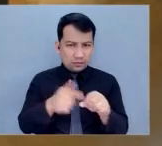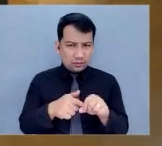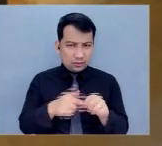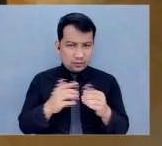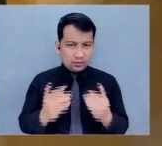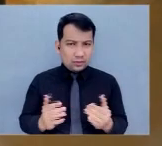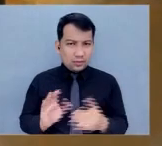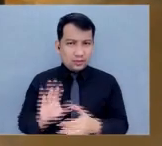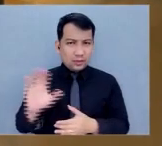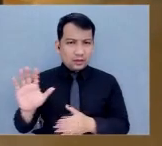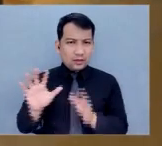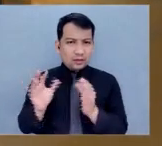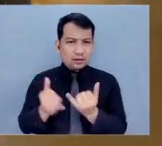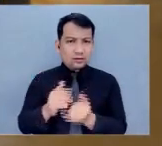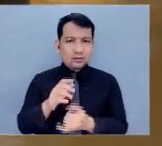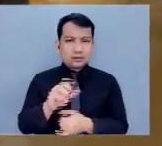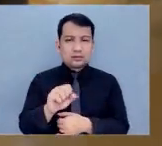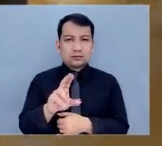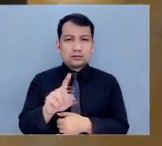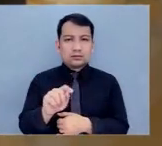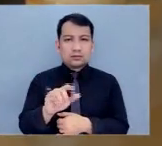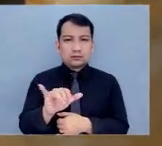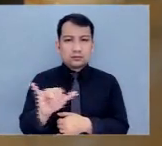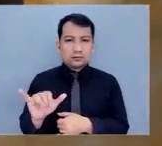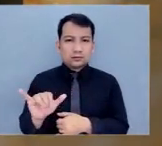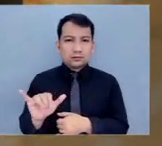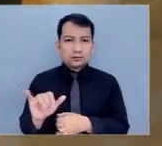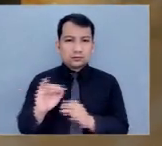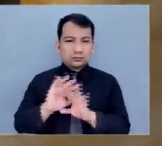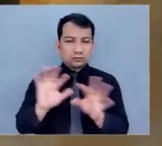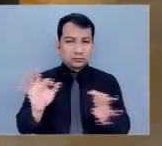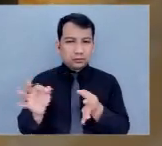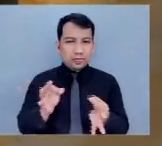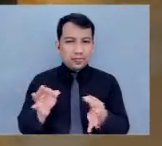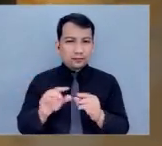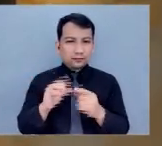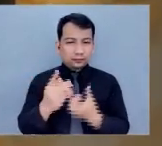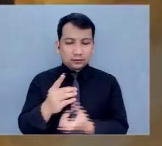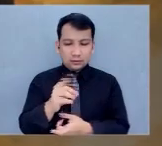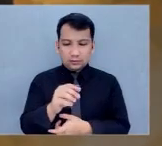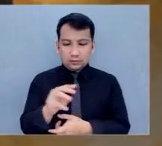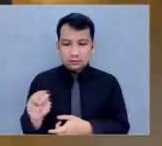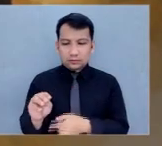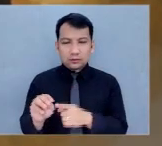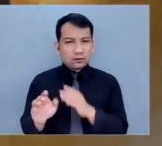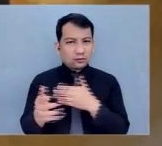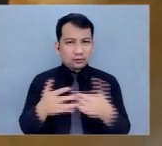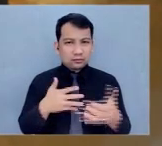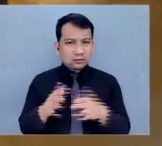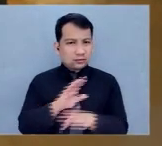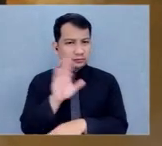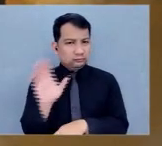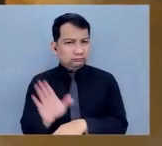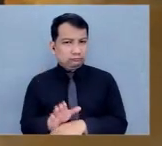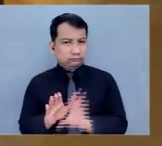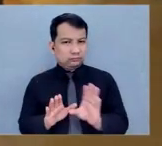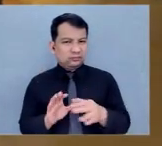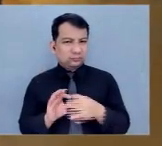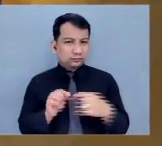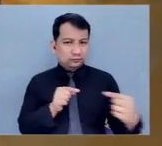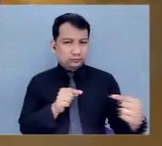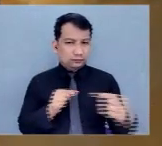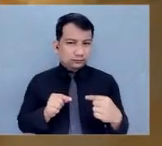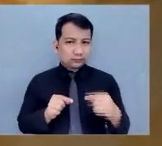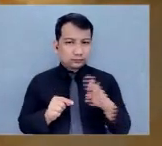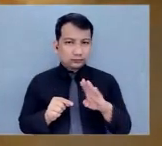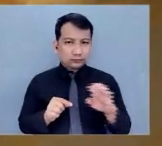kumpanya ni Suntay. Sa huli, nilinaw rin ng kampo ni Dominic na kahit kailan, hindi sila nag-away ni Bea